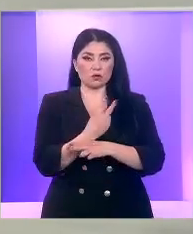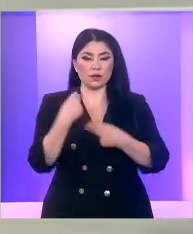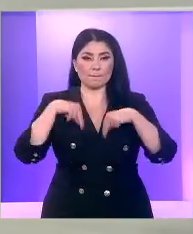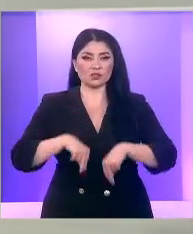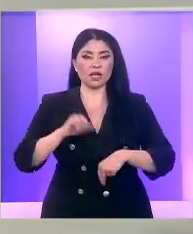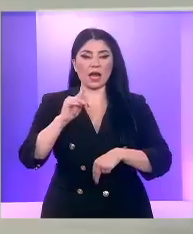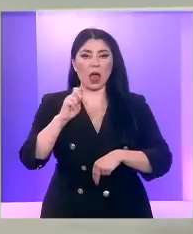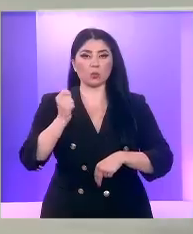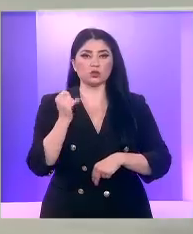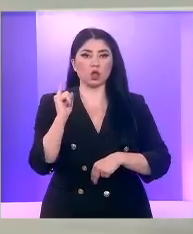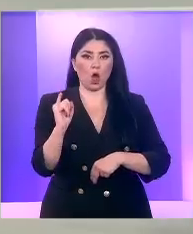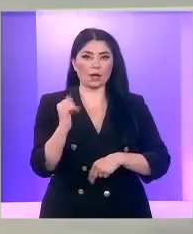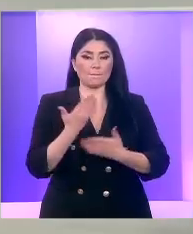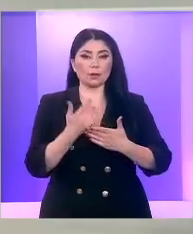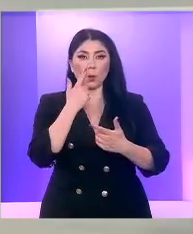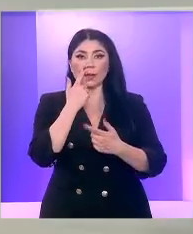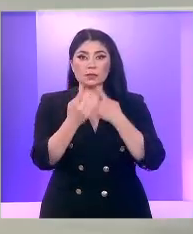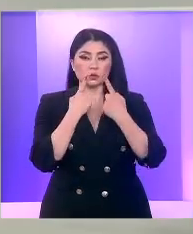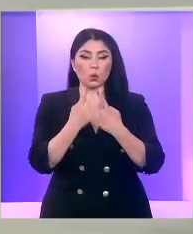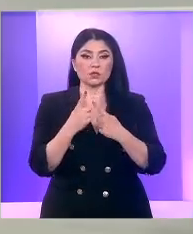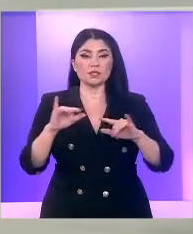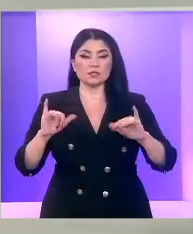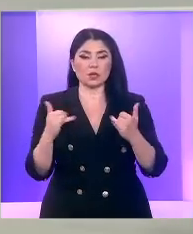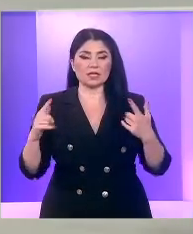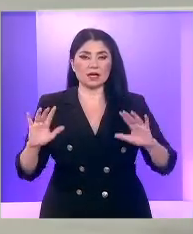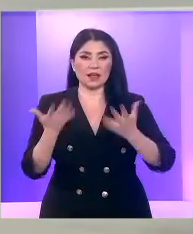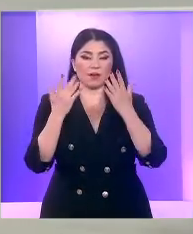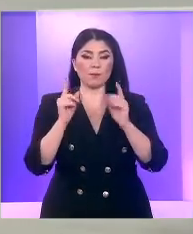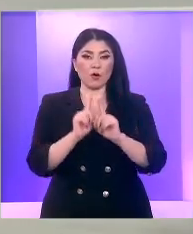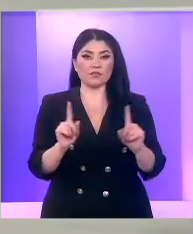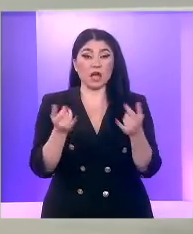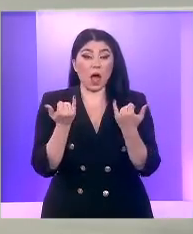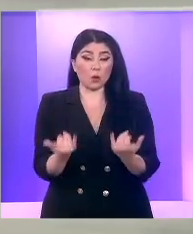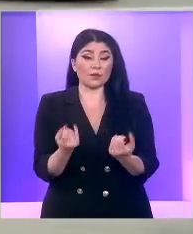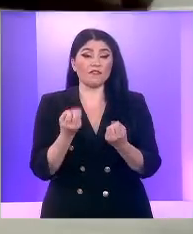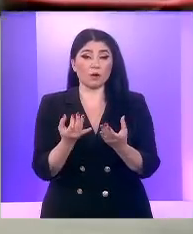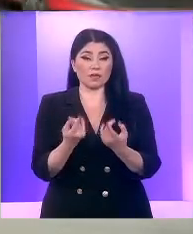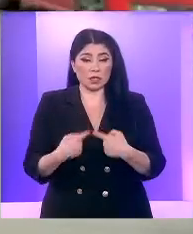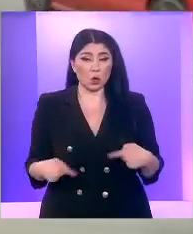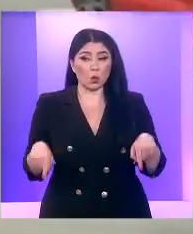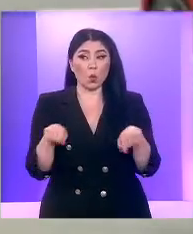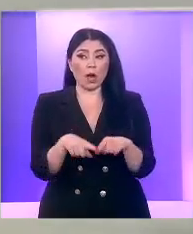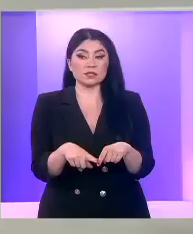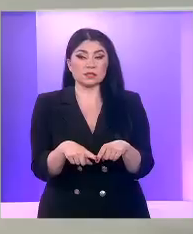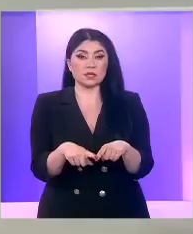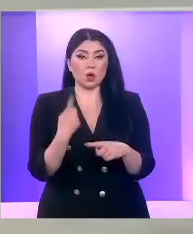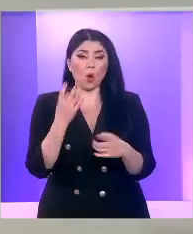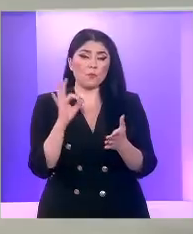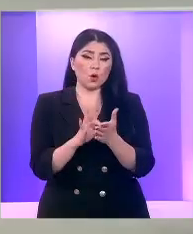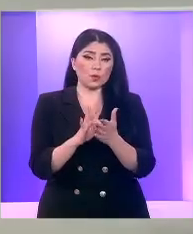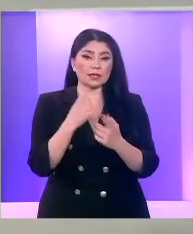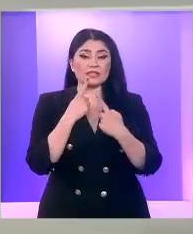Klaus Iohannis, la discuții în contextul grevei profesorilor. Acum, din informațiile noastre, o variantă